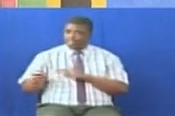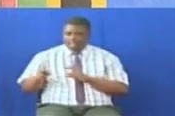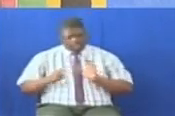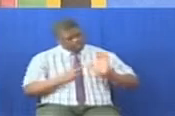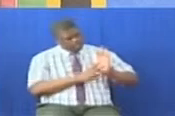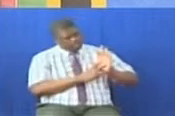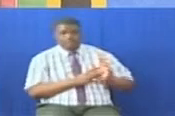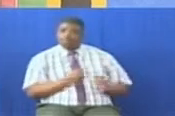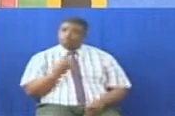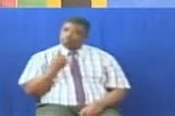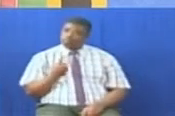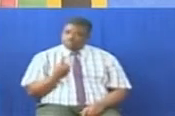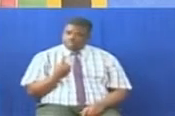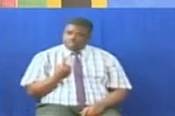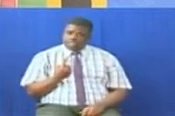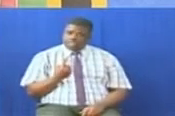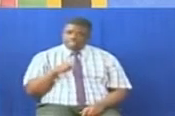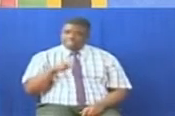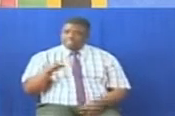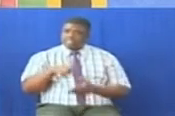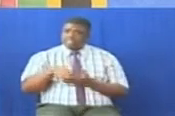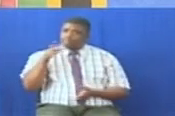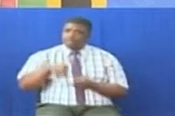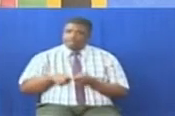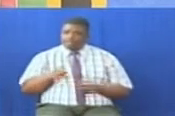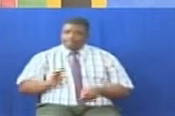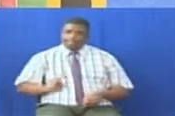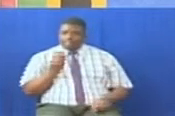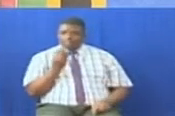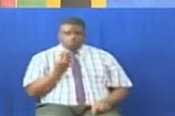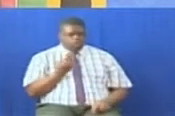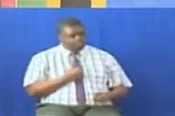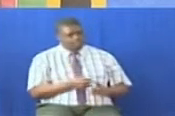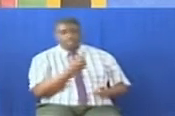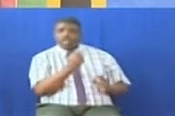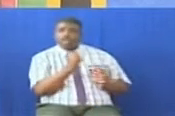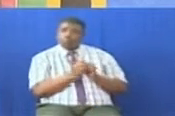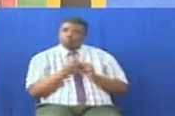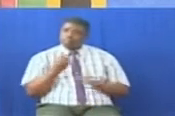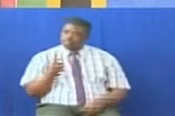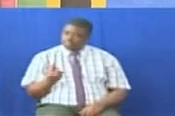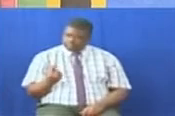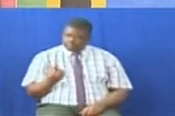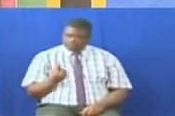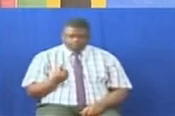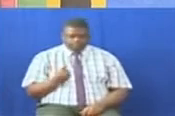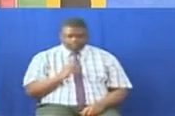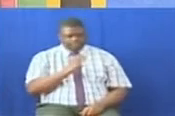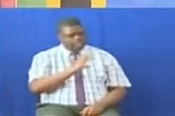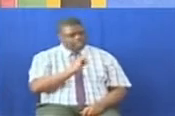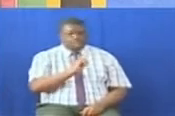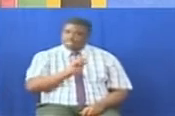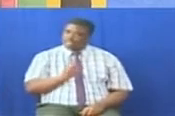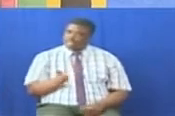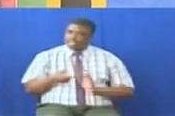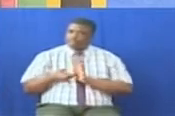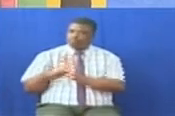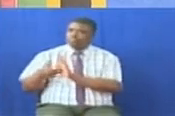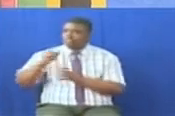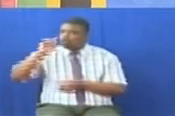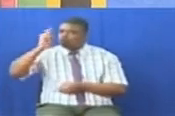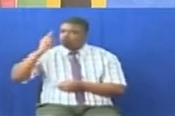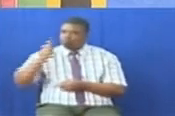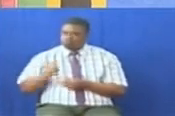71 ambayo ina thamani ya shilingi bilioni 111, CAG ameonyesha kuna upungufu